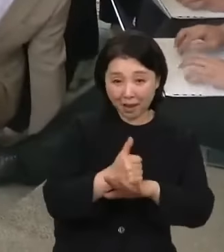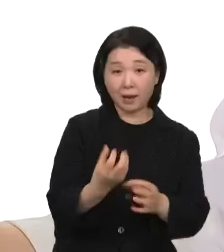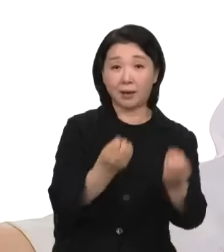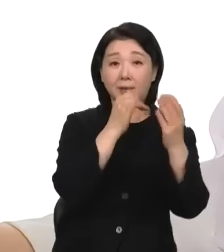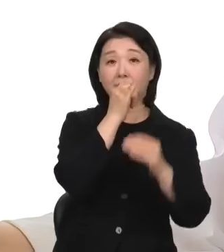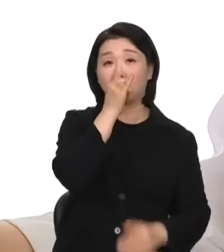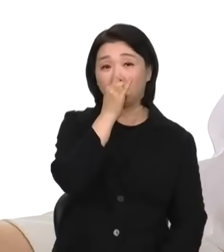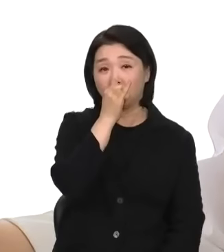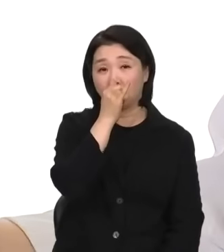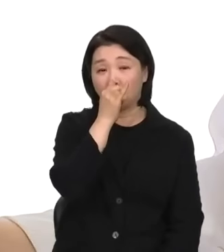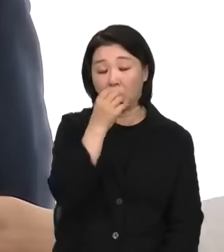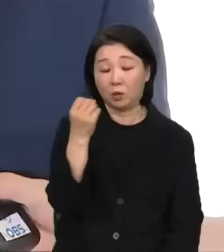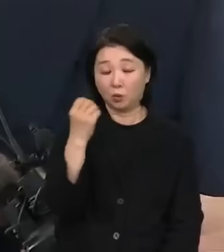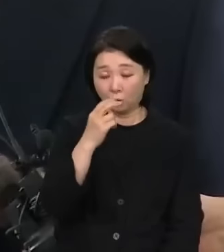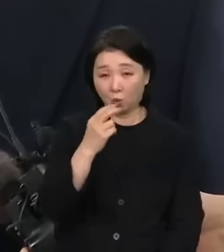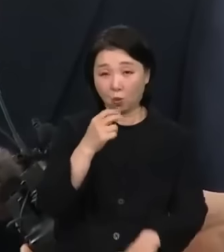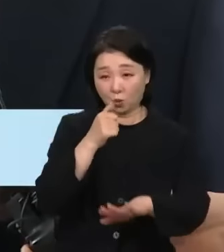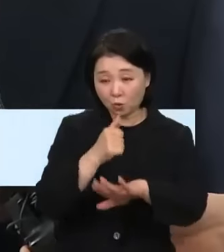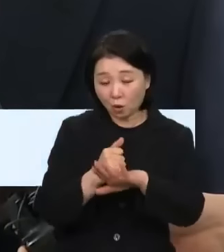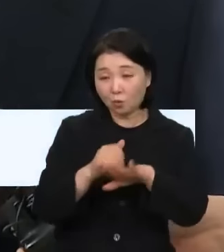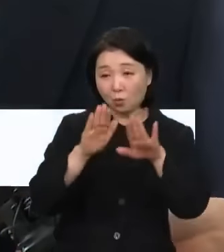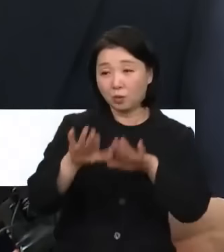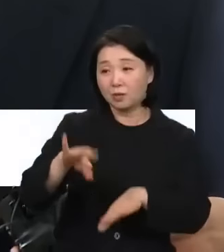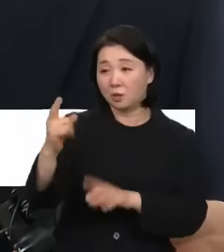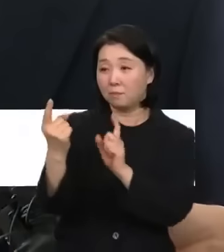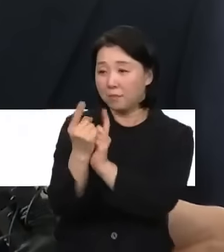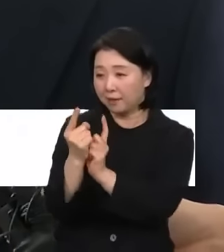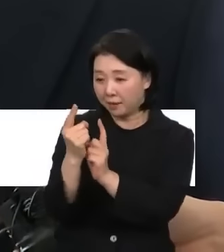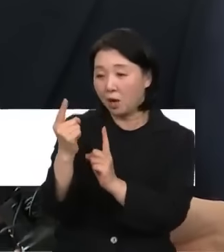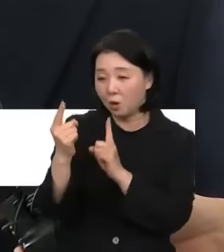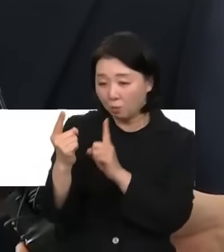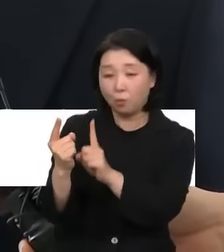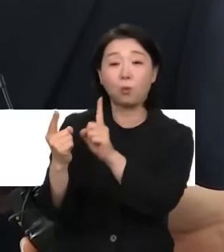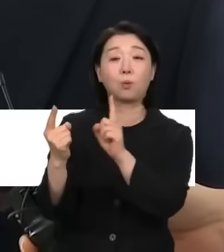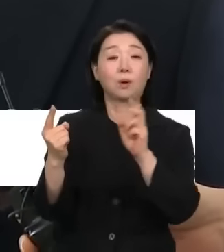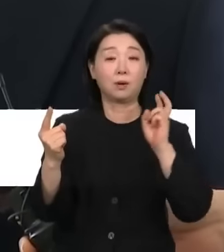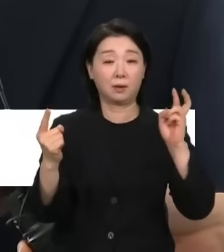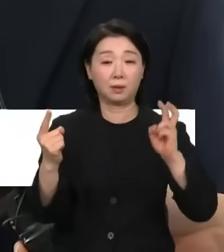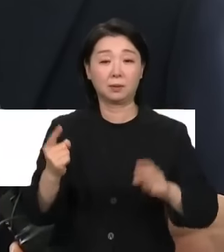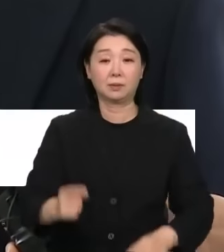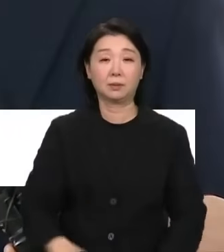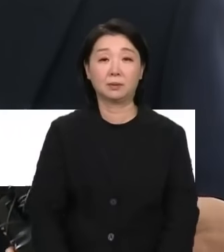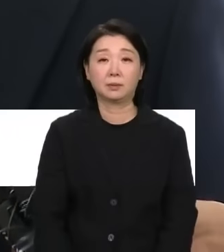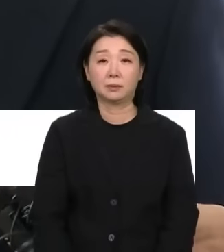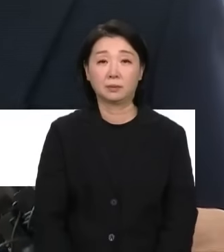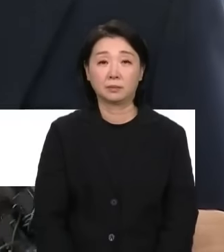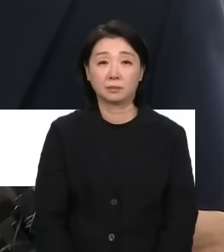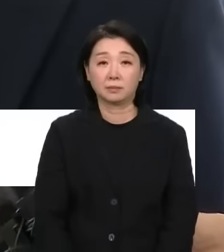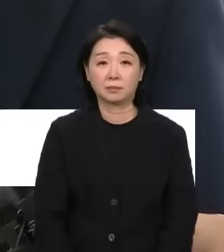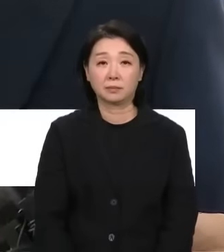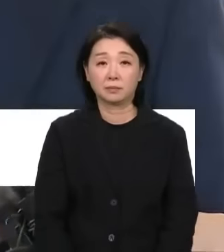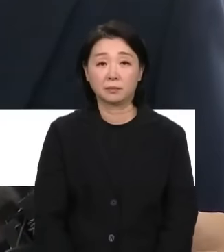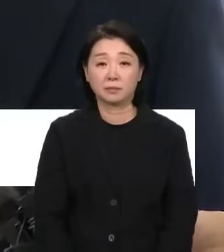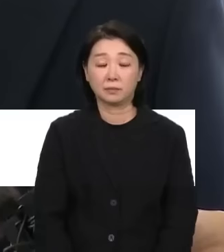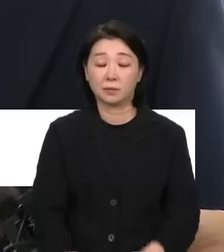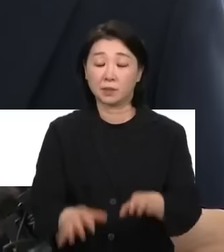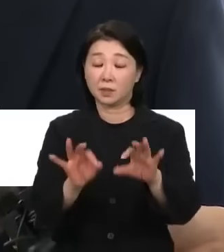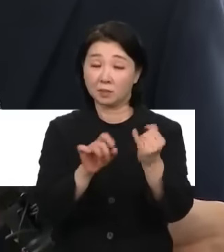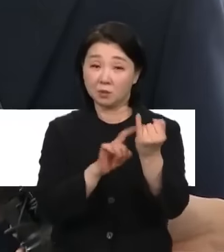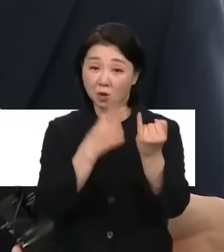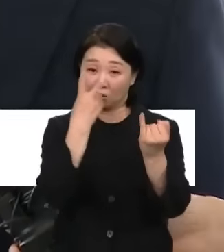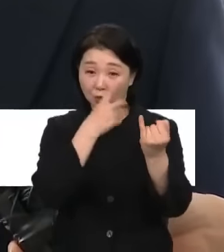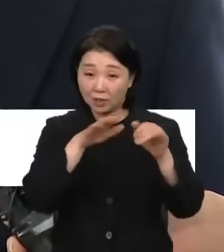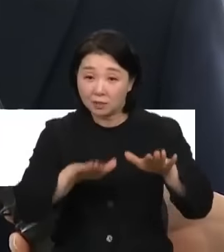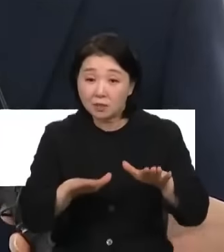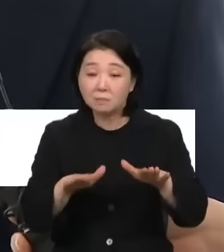있었습니다. 이 때문에 오늘 첫 대면 보고가 있었던 걸로 JTBC 취재 결과 확인됐습니다. 김건희 여사 수사가 이제